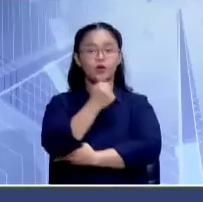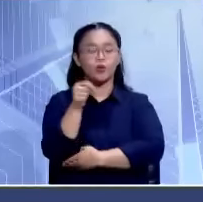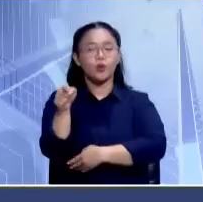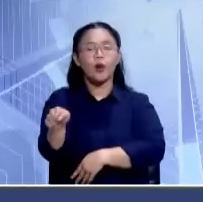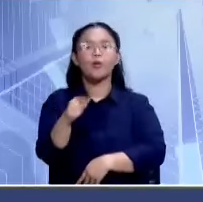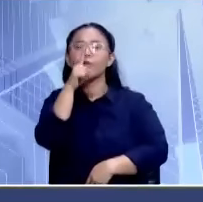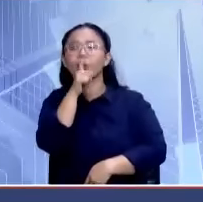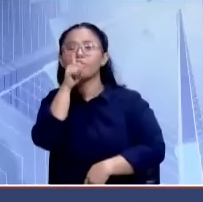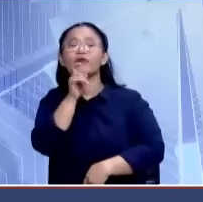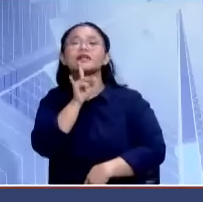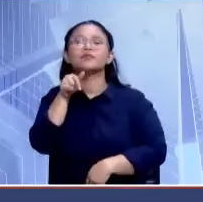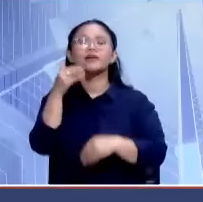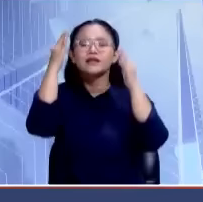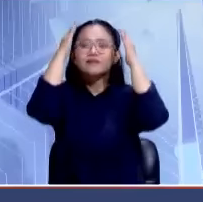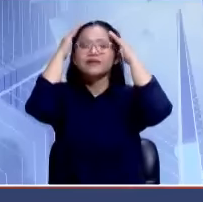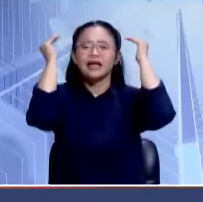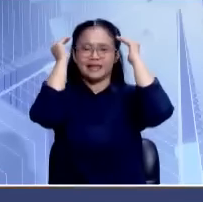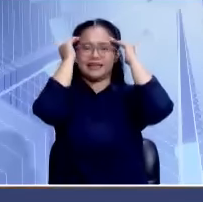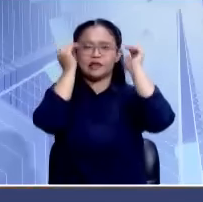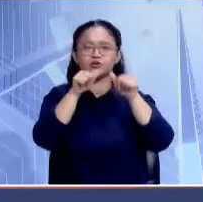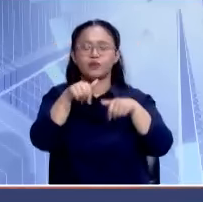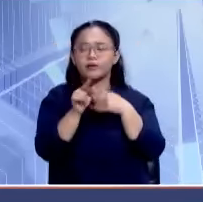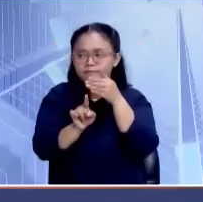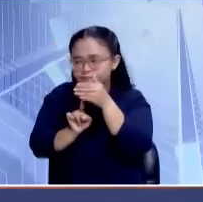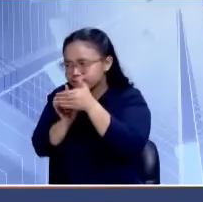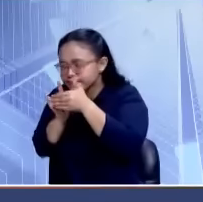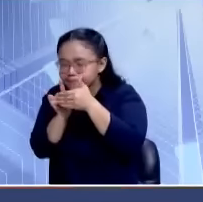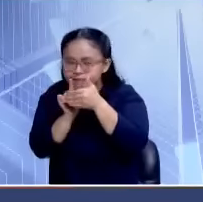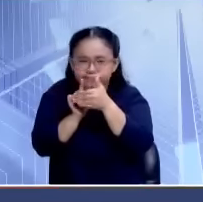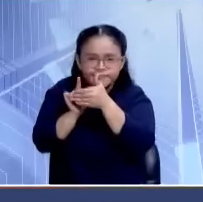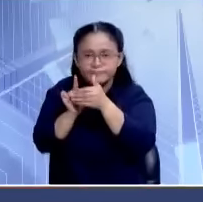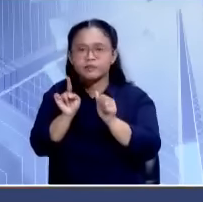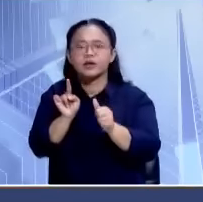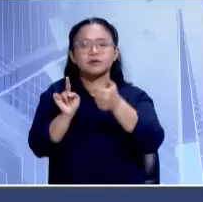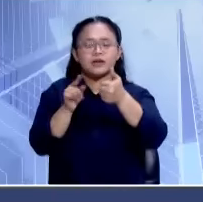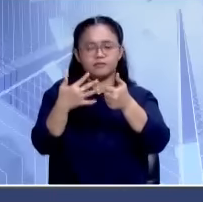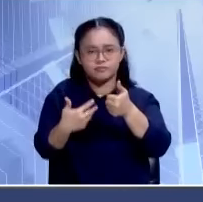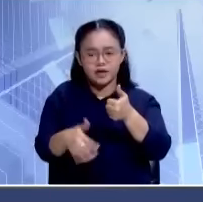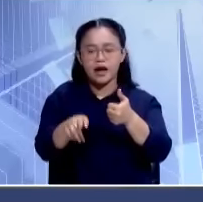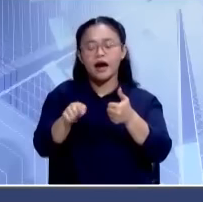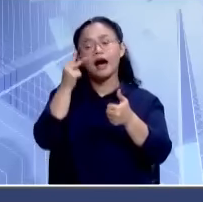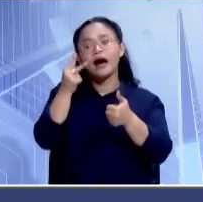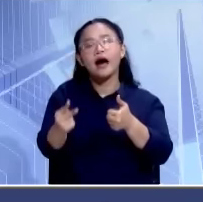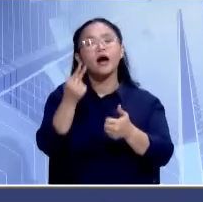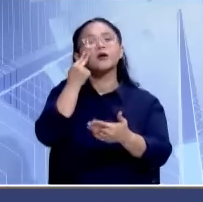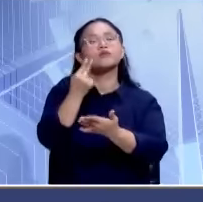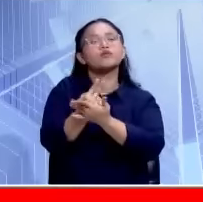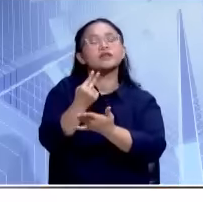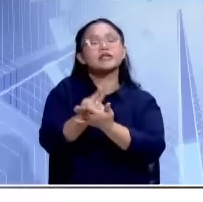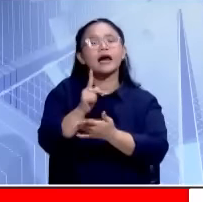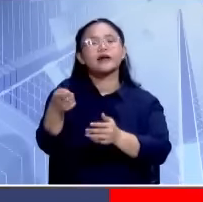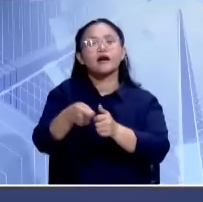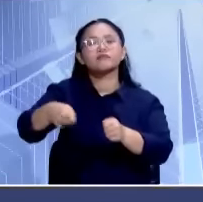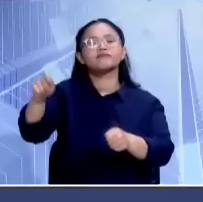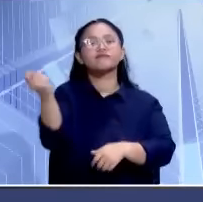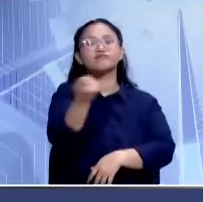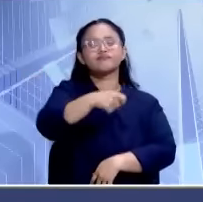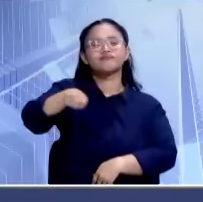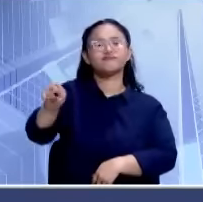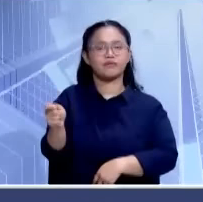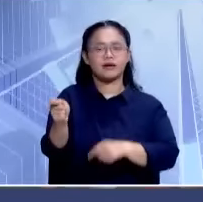hingga berpura-pura sebagai petani untuk menghindari penangkapan petugas. Polisi mengamankan barang bukti senjata tajam yang digunakan untuk